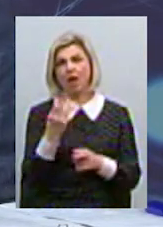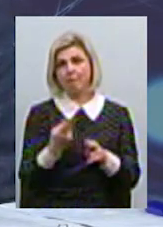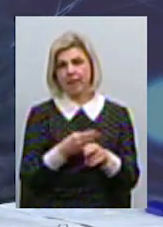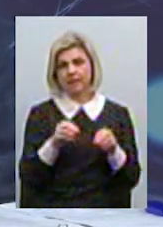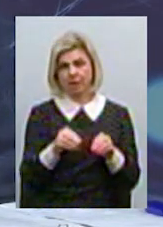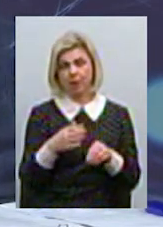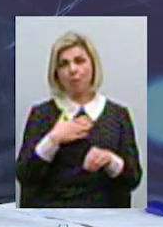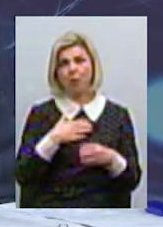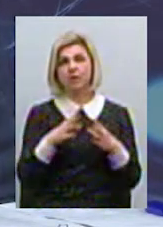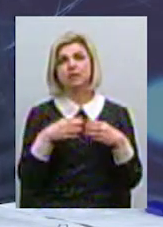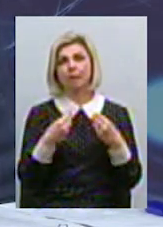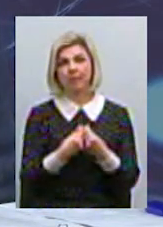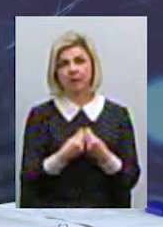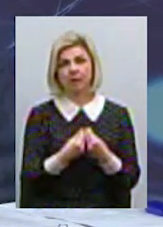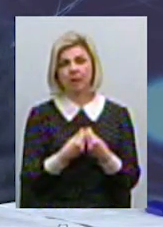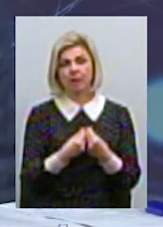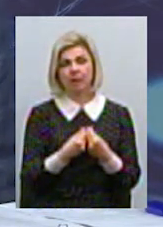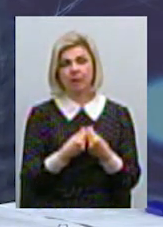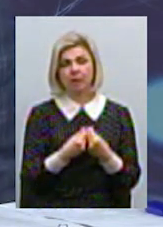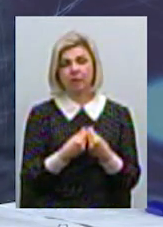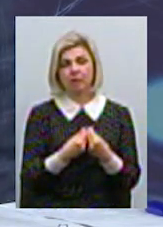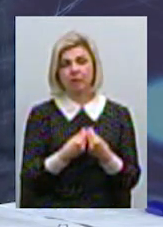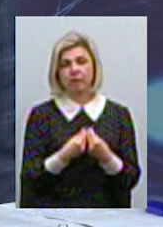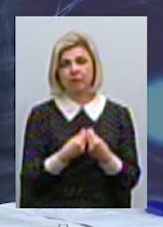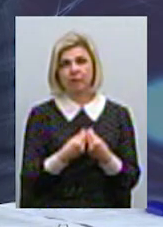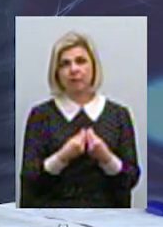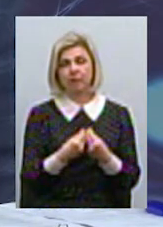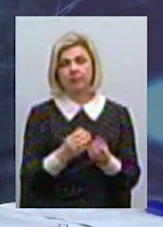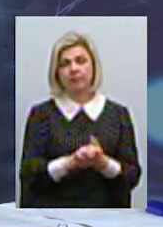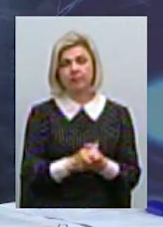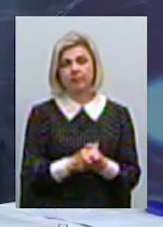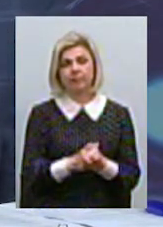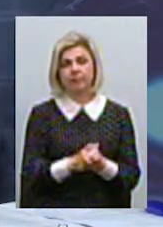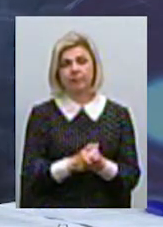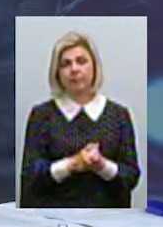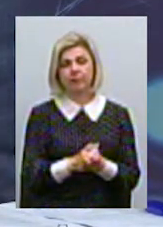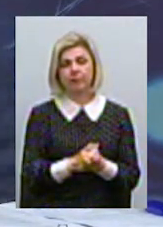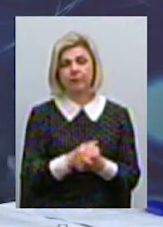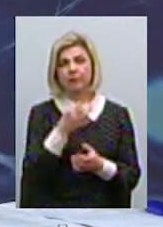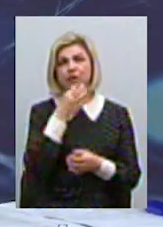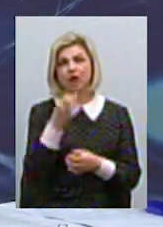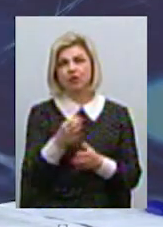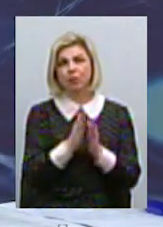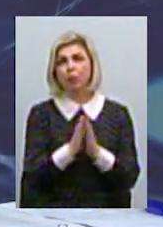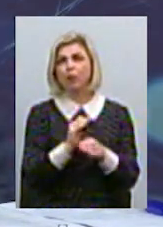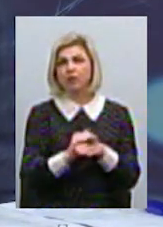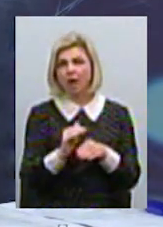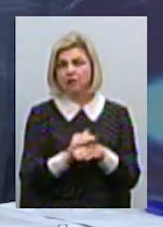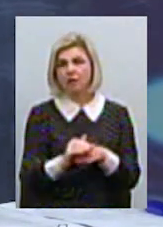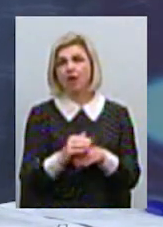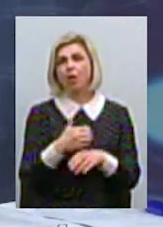Моя сім'я з позом від ВПП «Корона» 240 тисяч. Скажіть, будь ласка, хоч